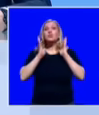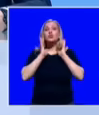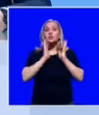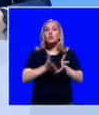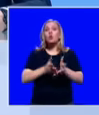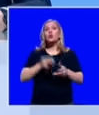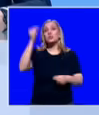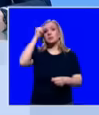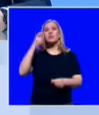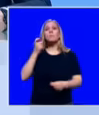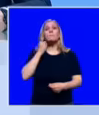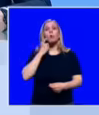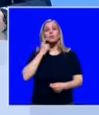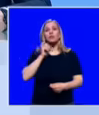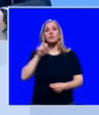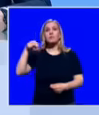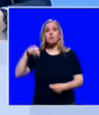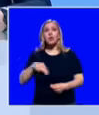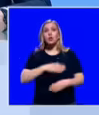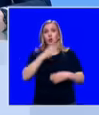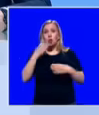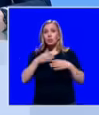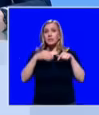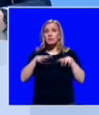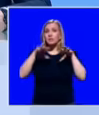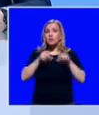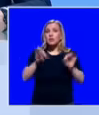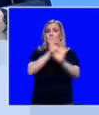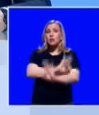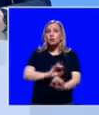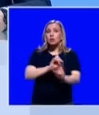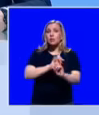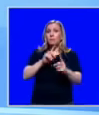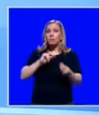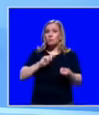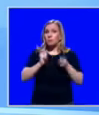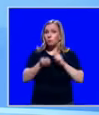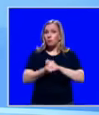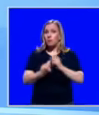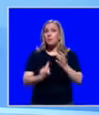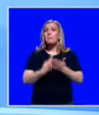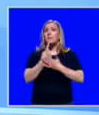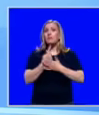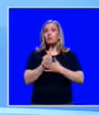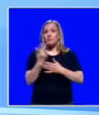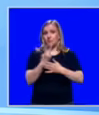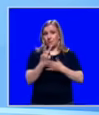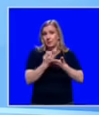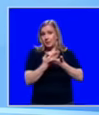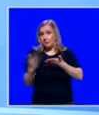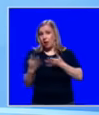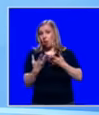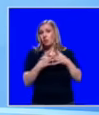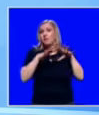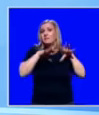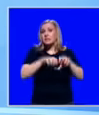България са Борисов и Пеевски. Докато те са във властта, нищо не може да се промени. Първият ход трябва те да се махнат от властта, след това се